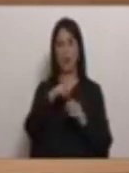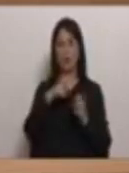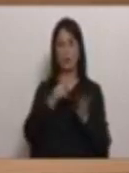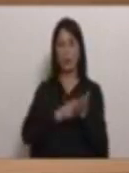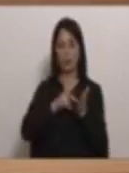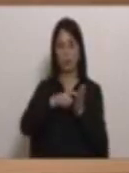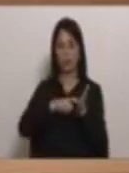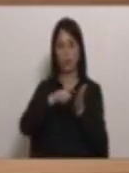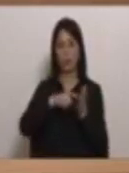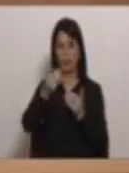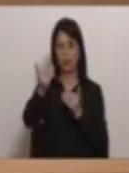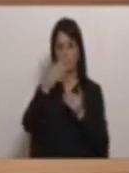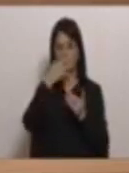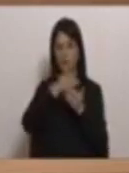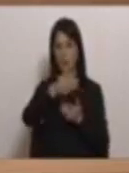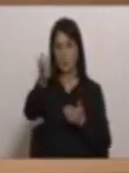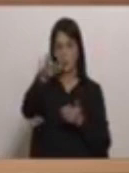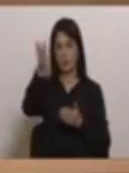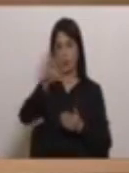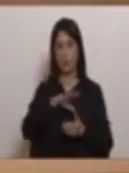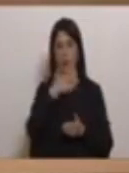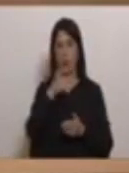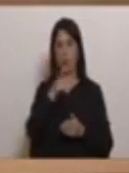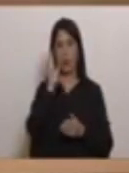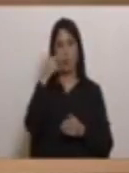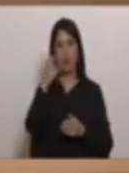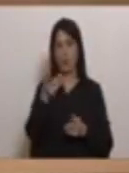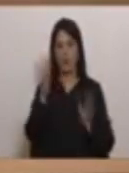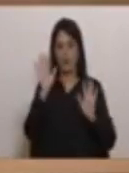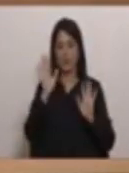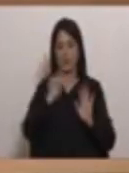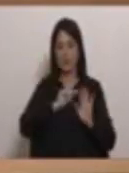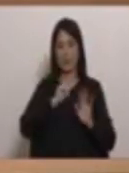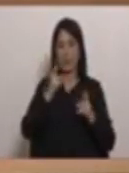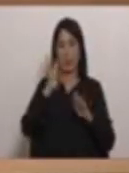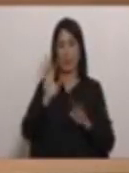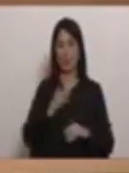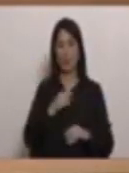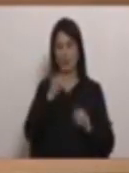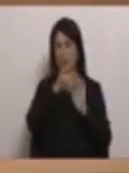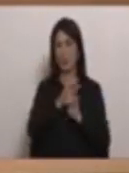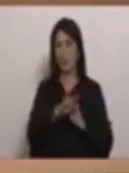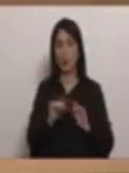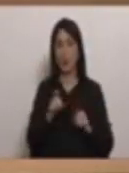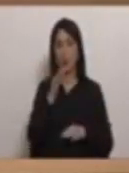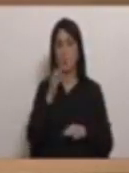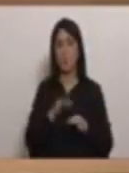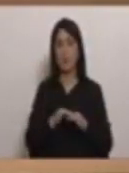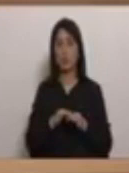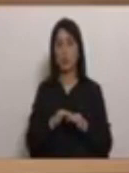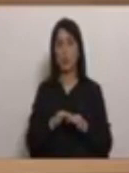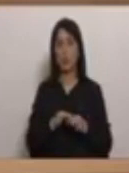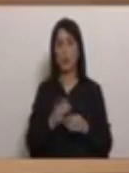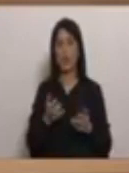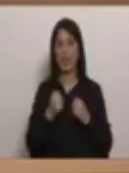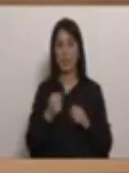შეგიძლიათ ეპითეტებით მიმართოთ თქვენ ყოფილ ან მომავალ ესე თქვა თანამდებობის პირებს, მაგრამ როგორ პასუხისმგებლობას